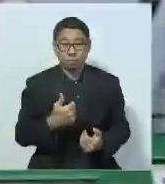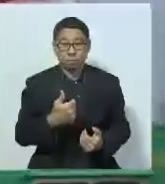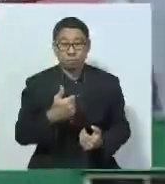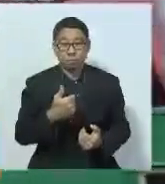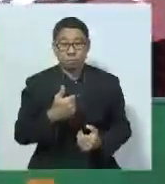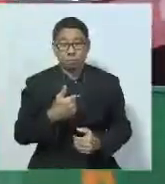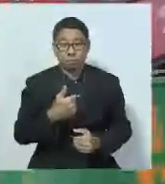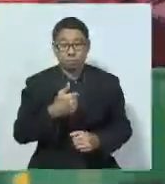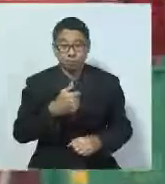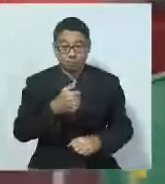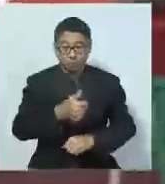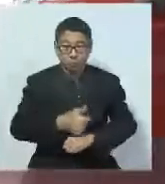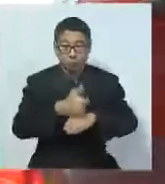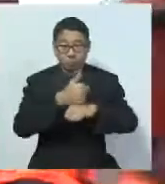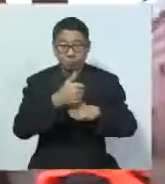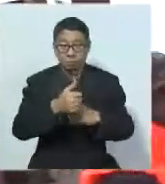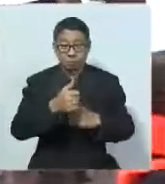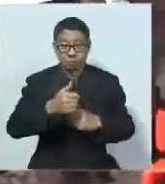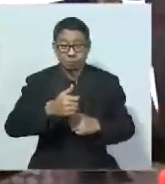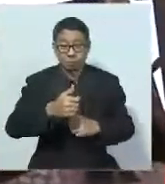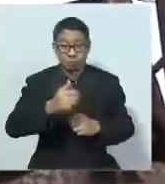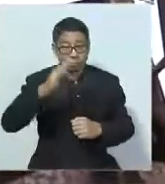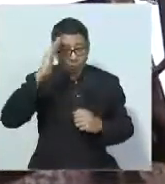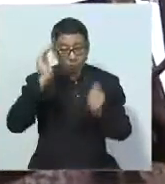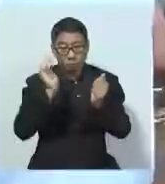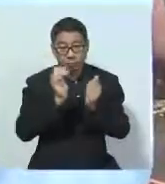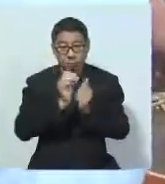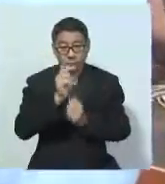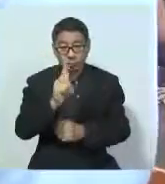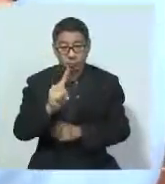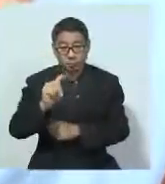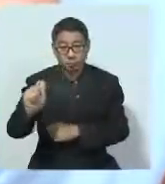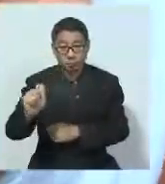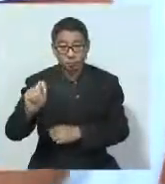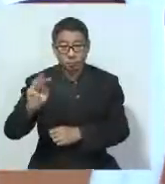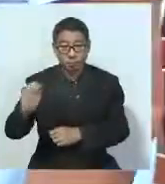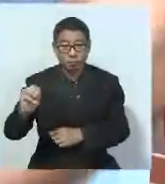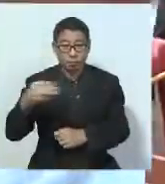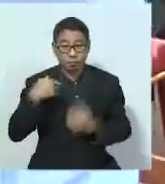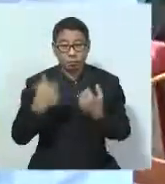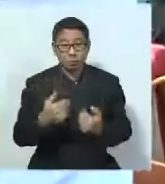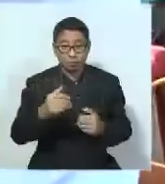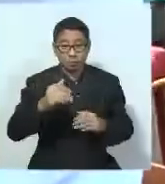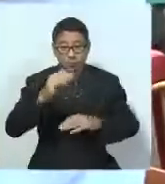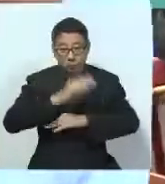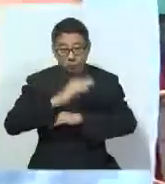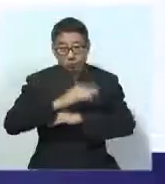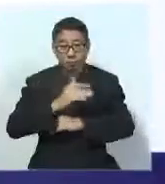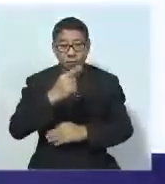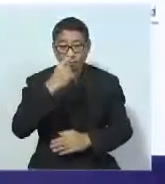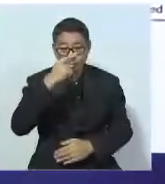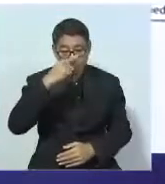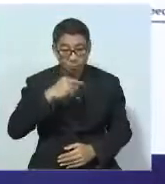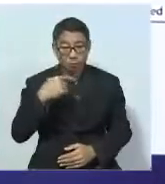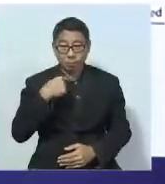เชษฐ์หักพานรักษาราชการแทนผู้บัญชาการสำนักงานตรวจคนเข้าเมืองได้นำคณะสื่อมวลชนทั้งไทยและต่างประเทศ